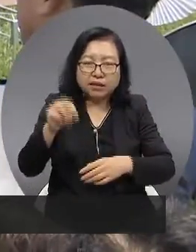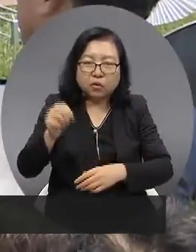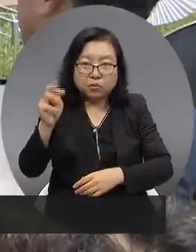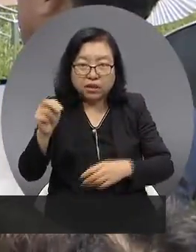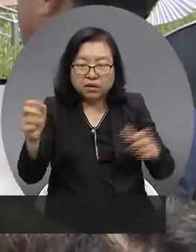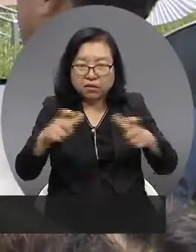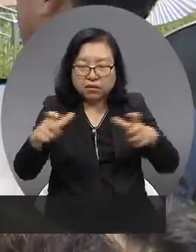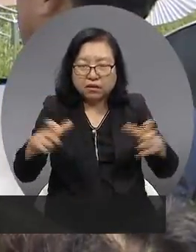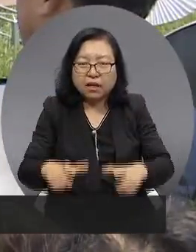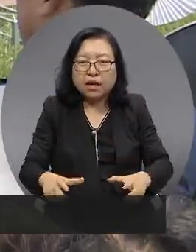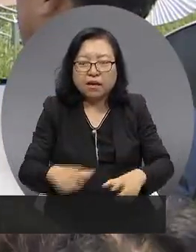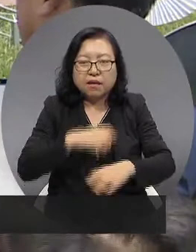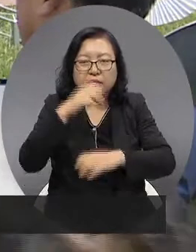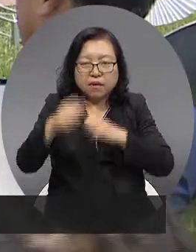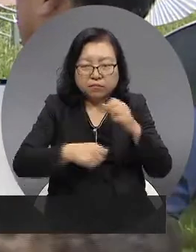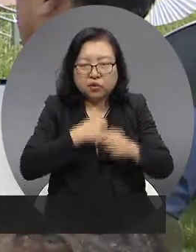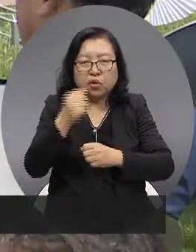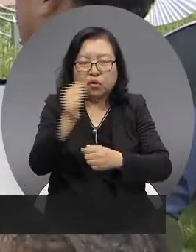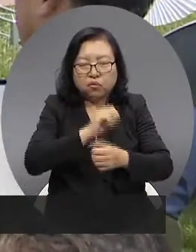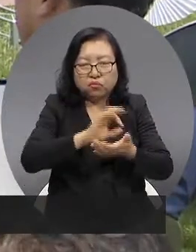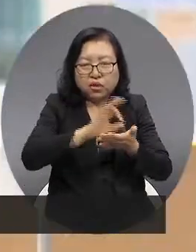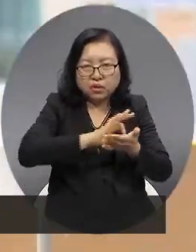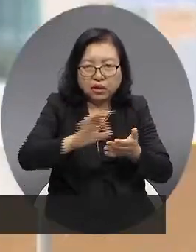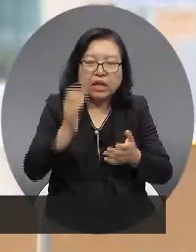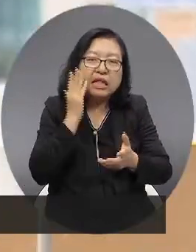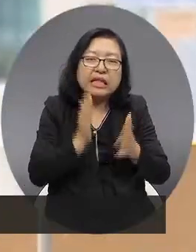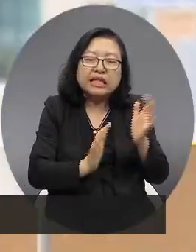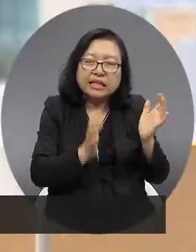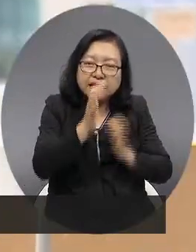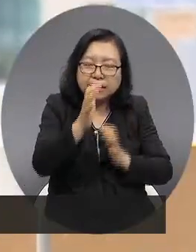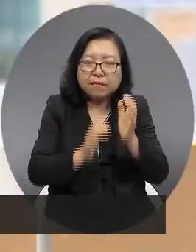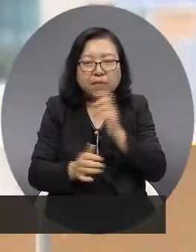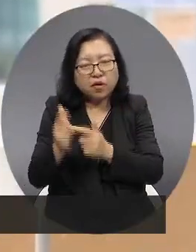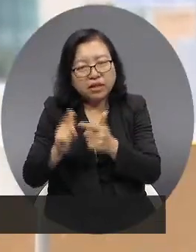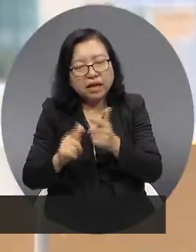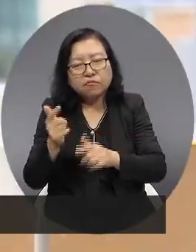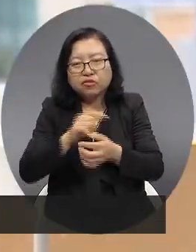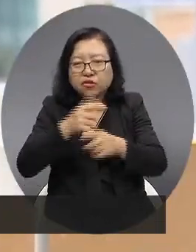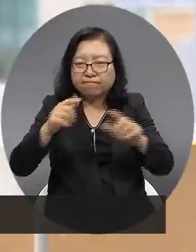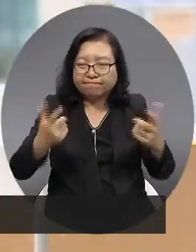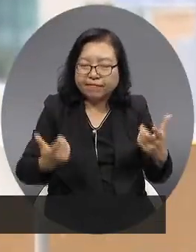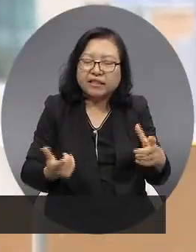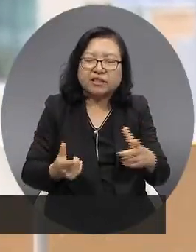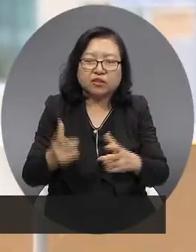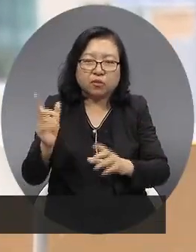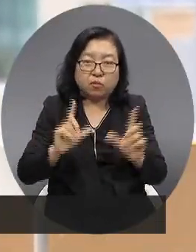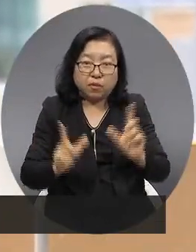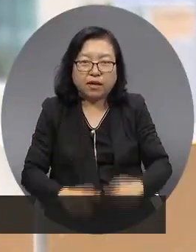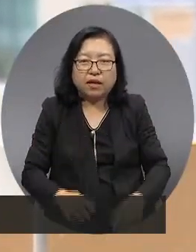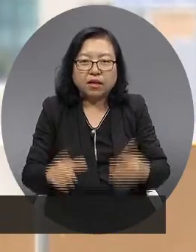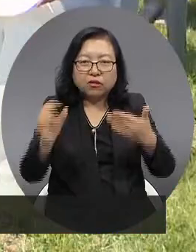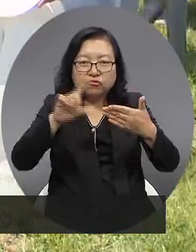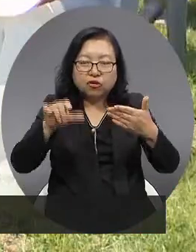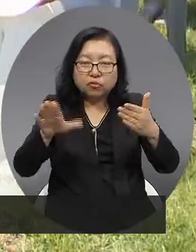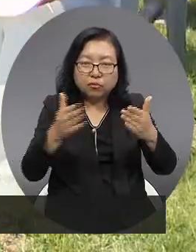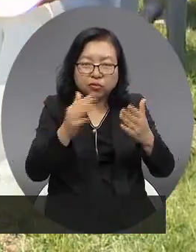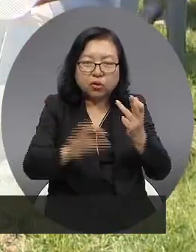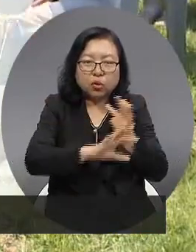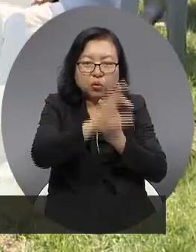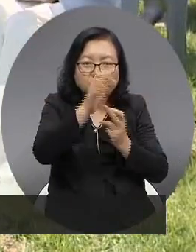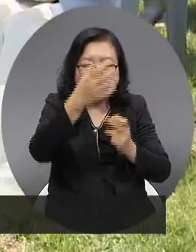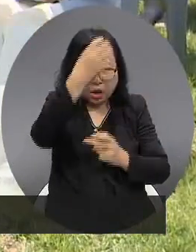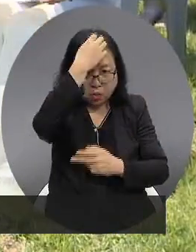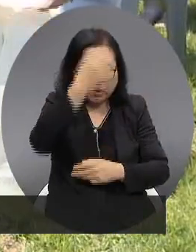있으며 잔디밭과 휴게시설, 나무 3,500여 그루 등으로 꾸며졌습니다. 9월부터는 도청 동관